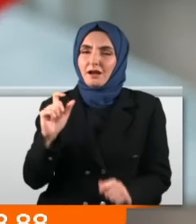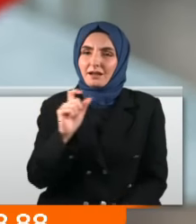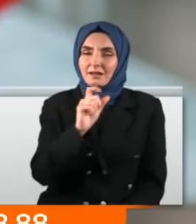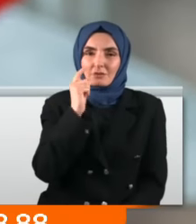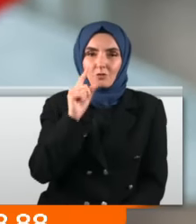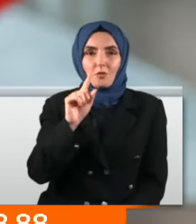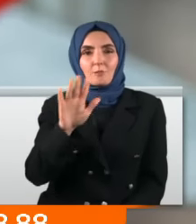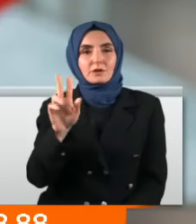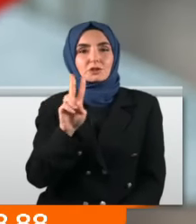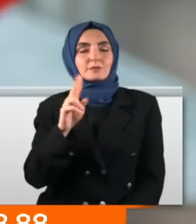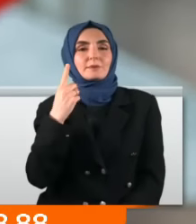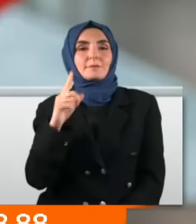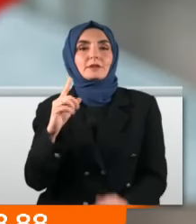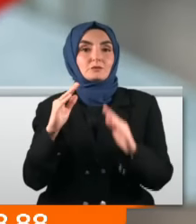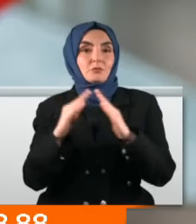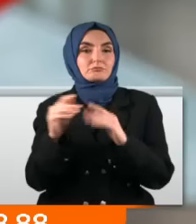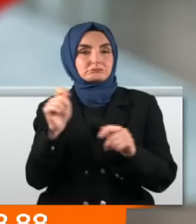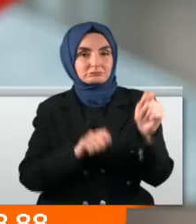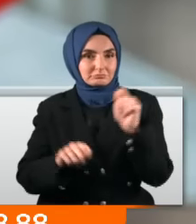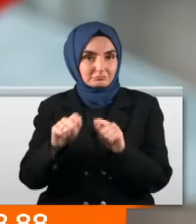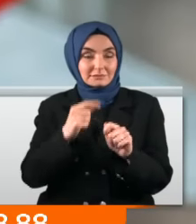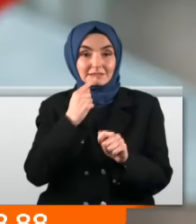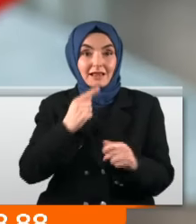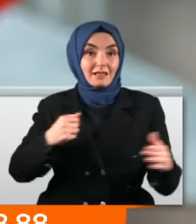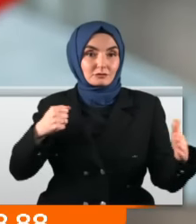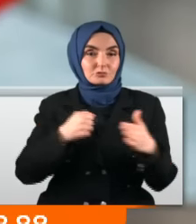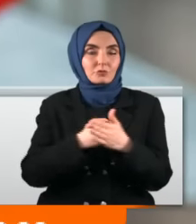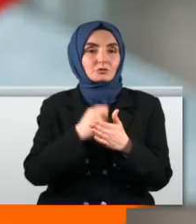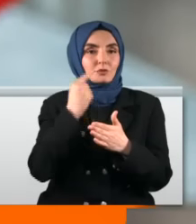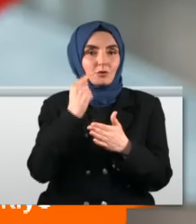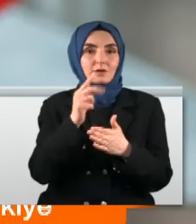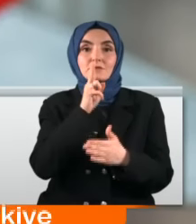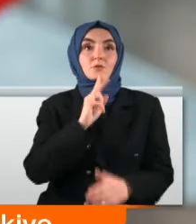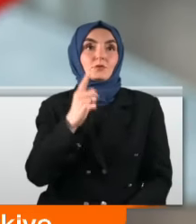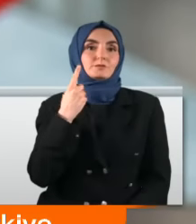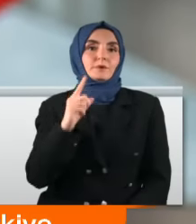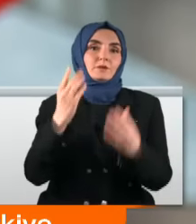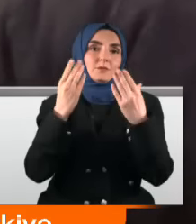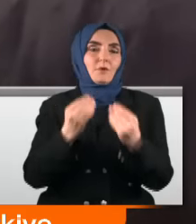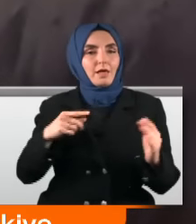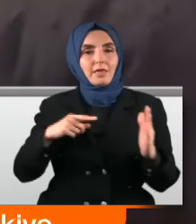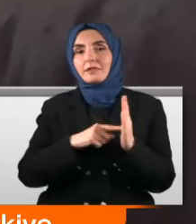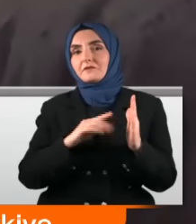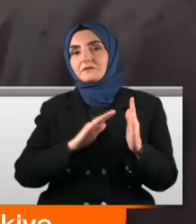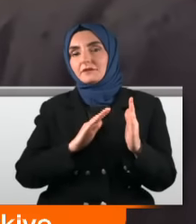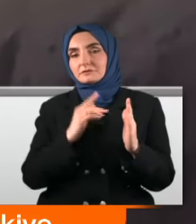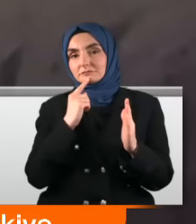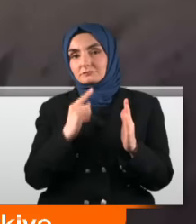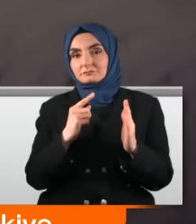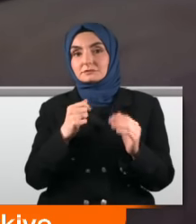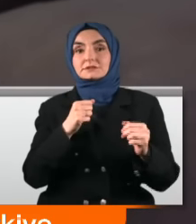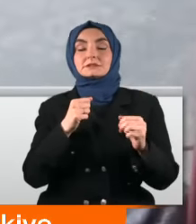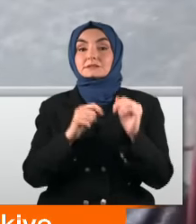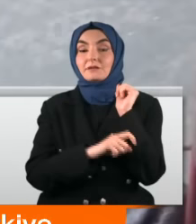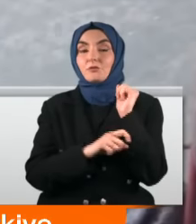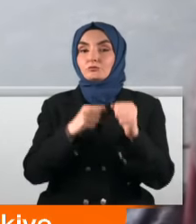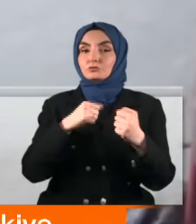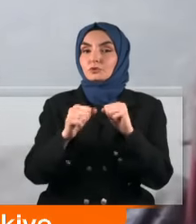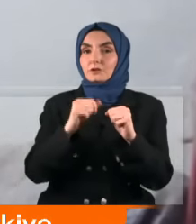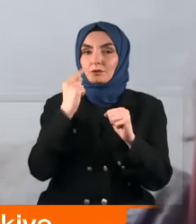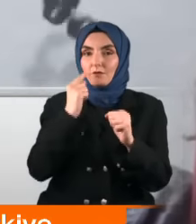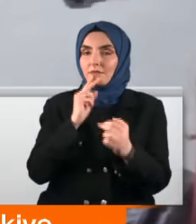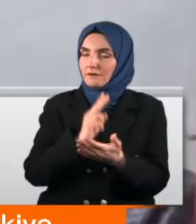suretiyle yıl sonunda bu sayıyı 200 bine ulaştırmayı hedefliyoruz. Terörle mücadelede kararlılığın altını